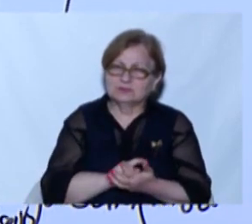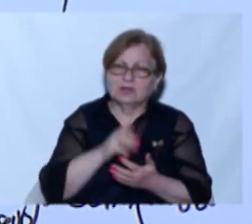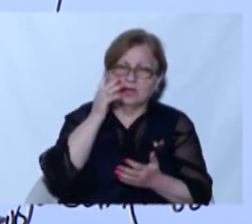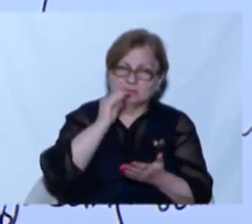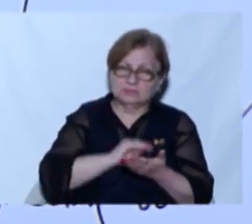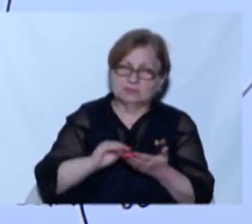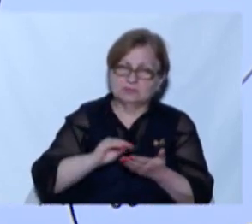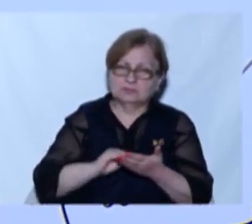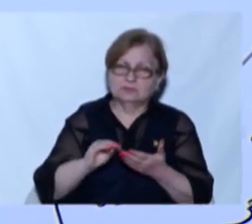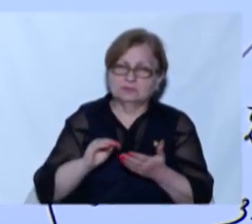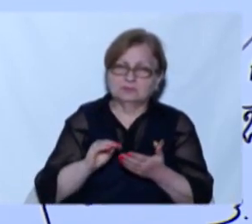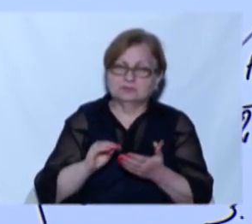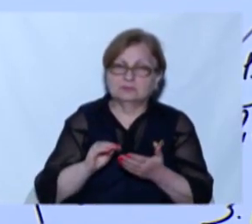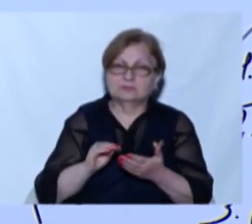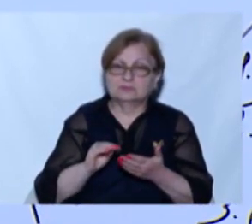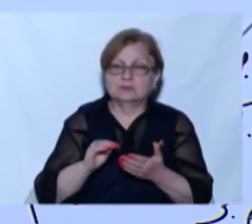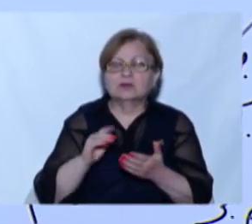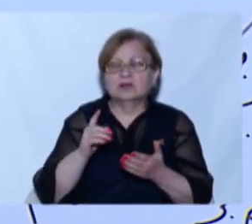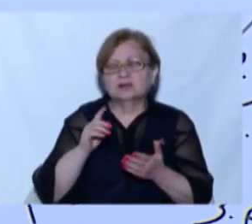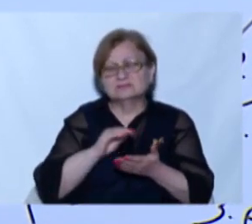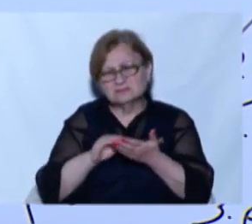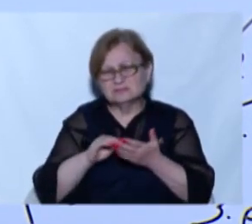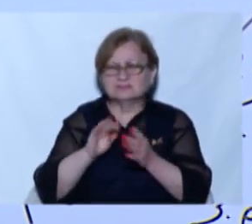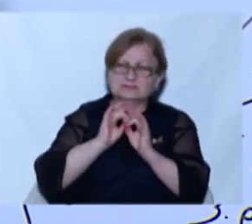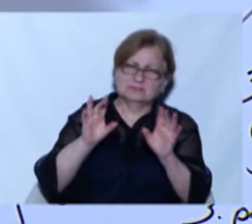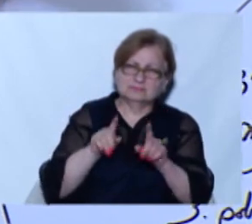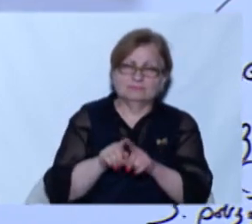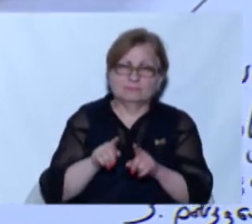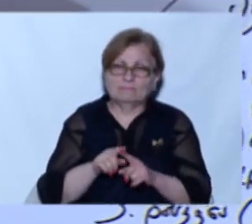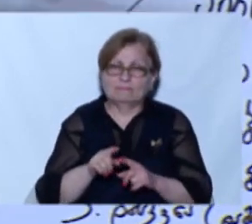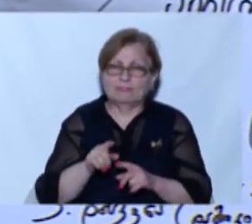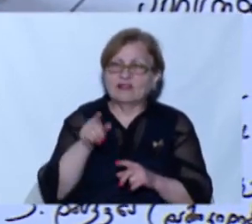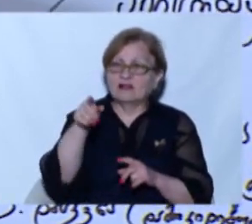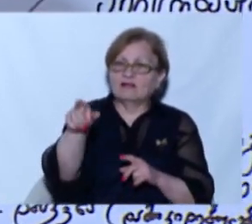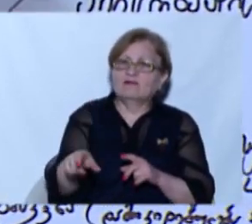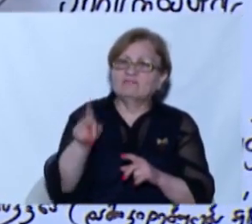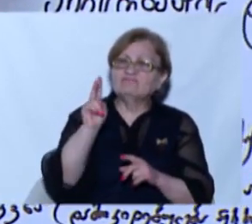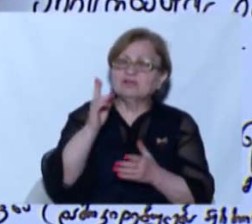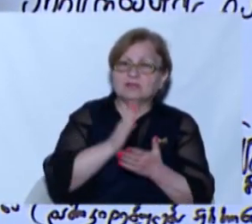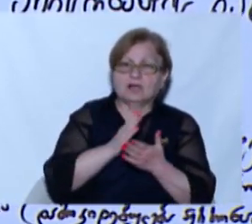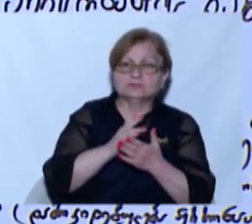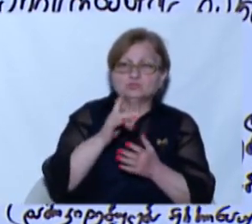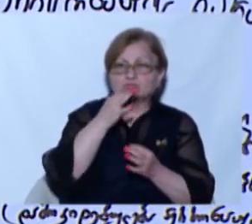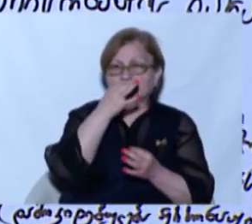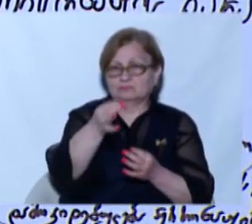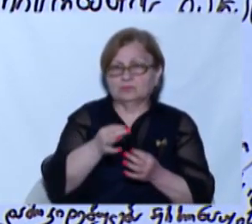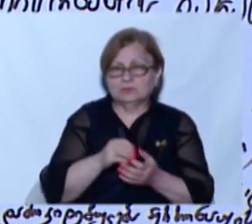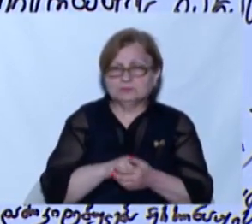ვწერთ ამას, უნდა გინდათ ზეპირად გადმოვცემდეთ. უნდა ვახსენოთ, ვინ არის ის.